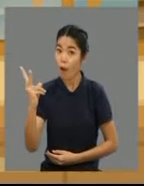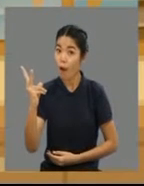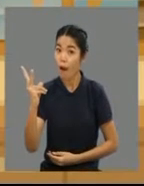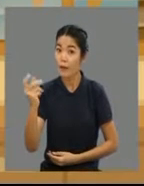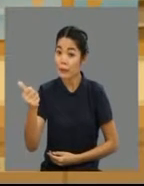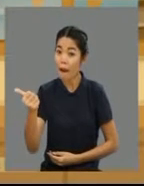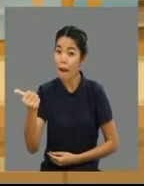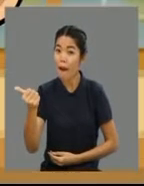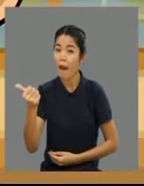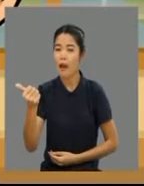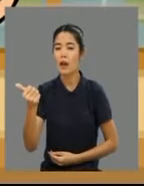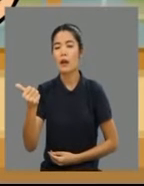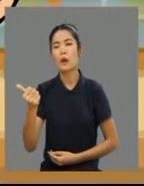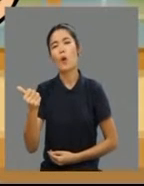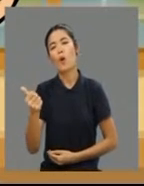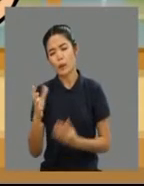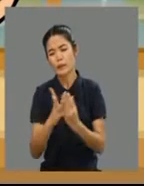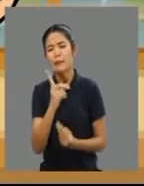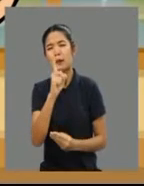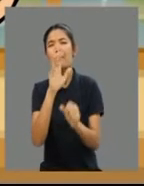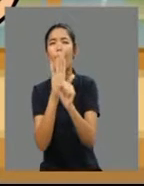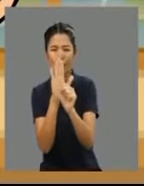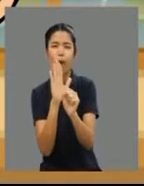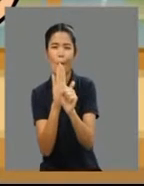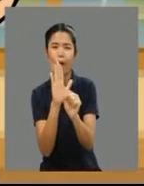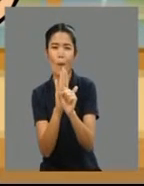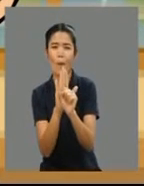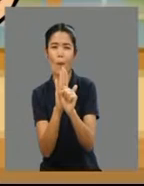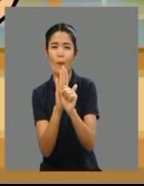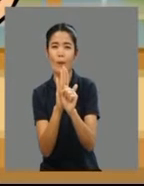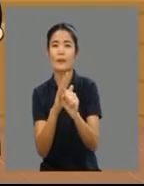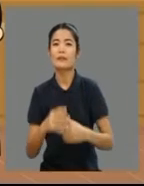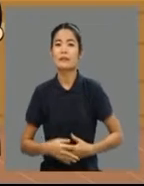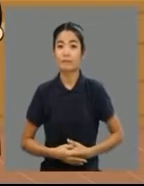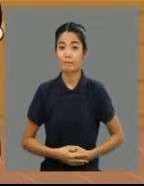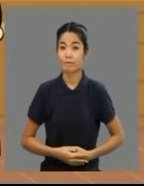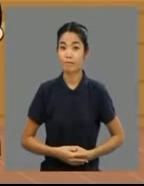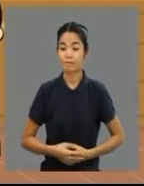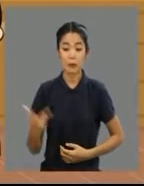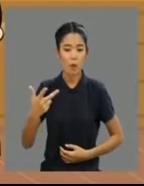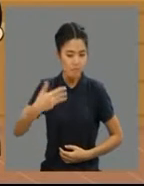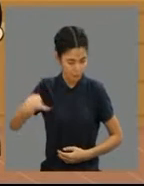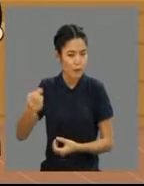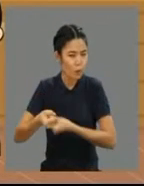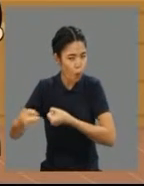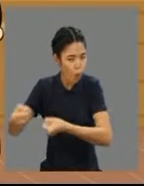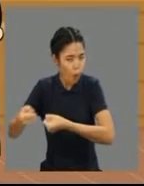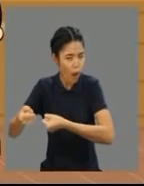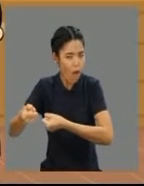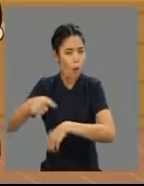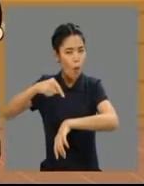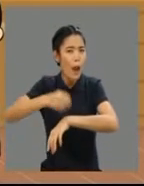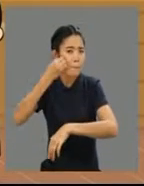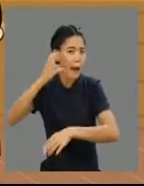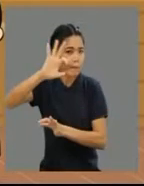2สัปดาห์ดีนะ 1สัปดาห์ก็มากพอครับ ถ้างั้นก็รีบทำเลยเดี๋ยวจะกลับบ้